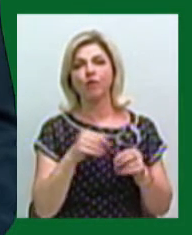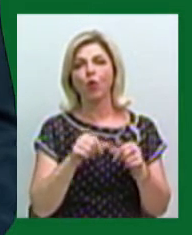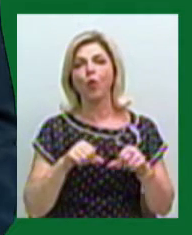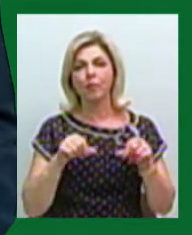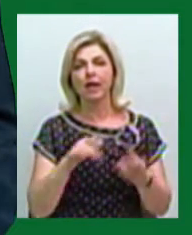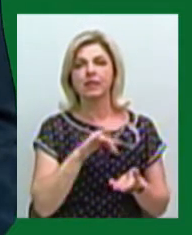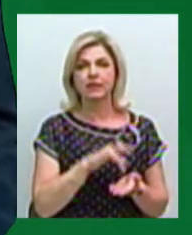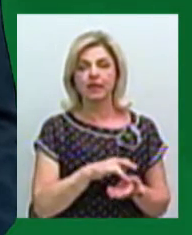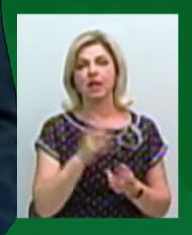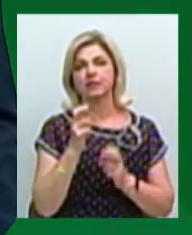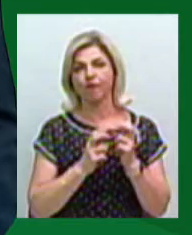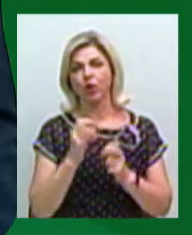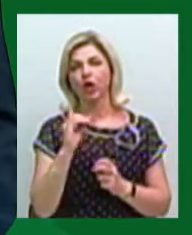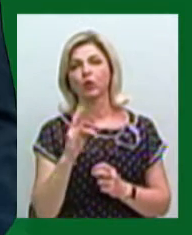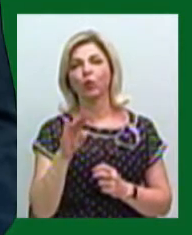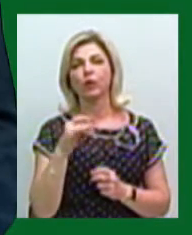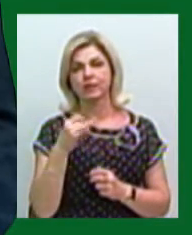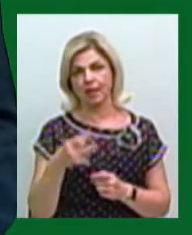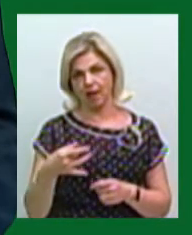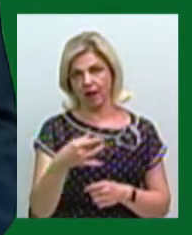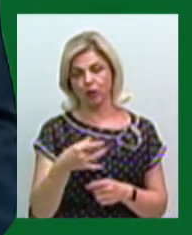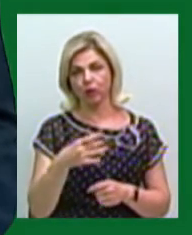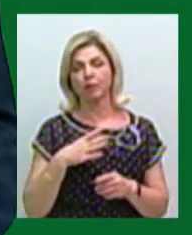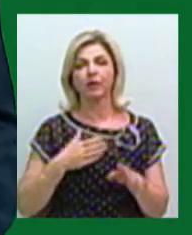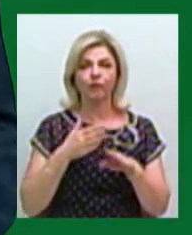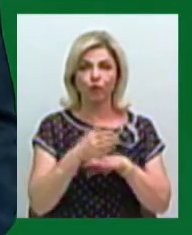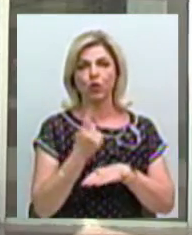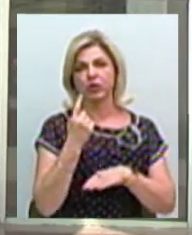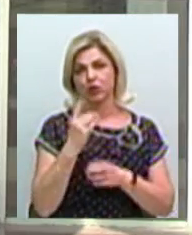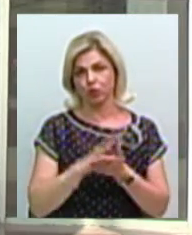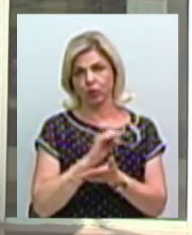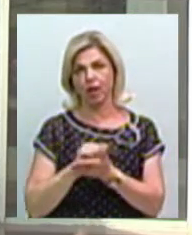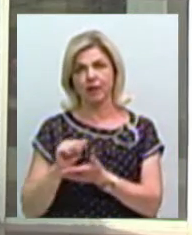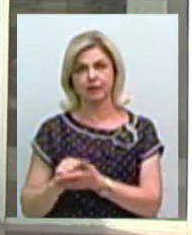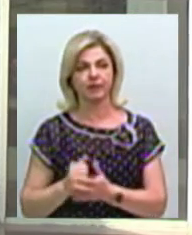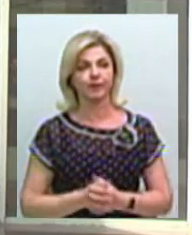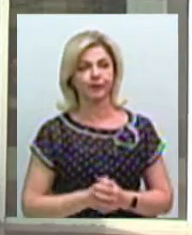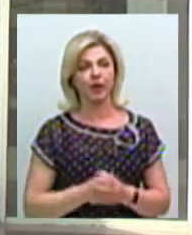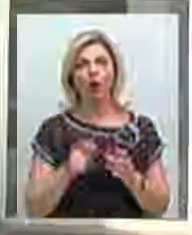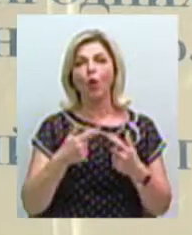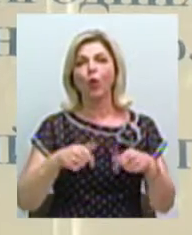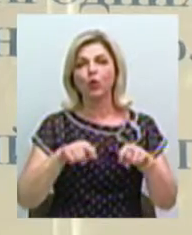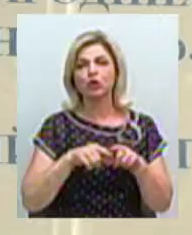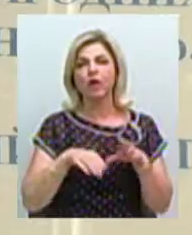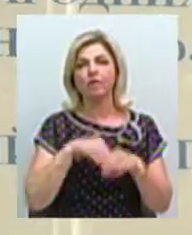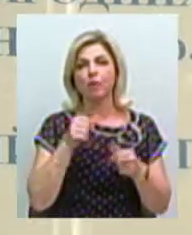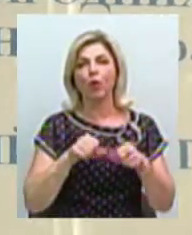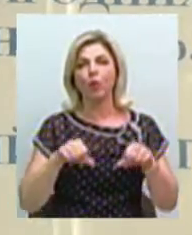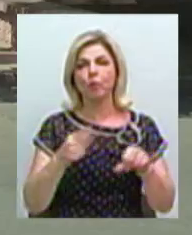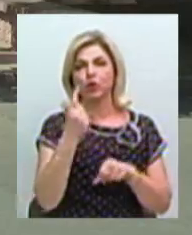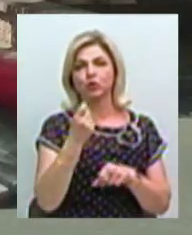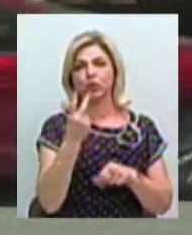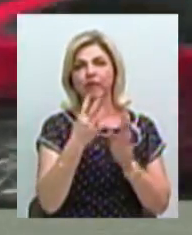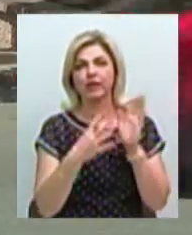та Інгульському районах. На одній з них побували кореспонденти Суспільного. Окружна виборча комісія номер 129